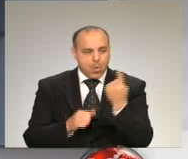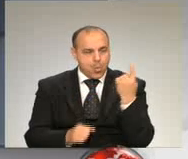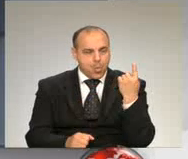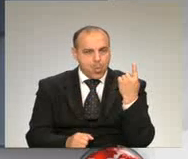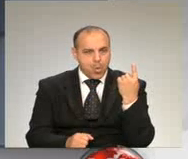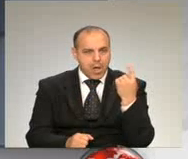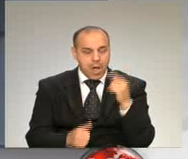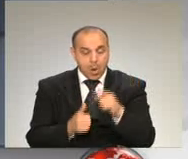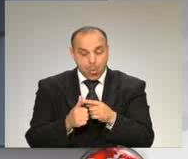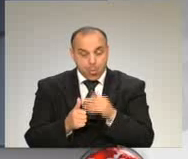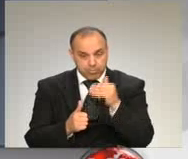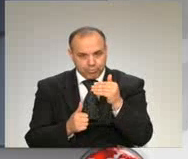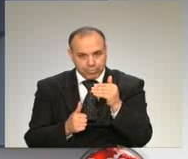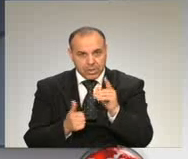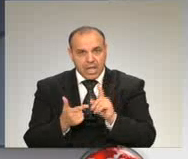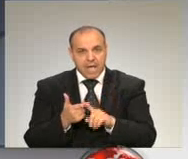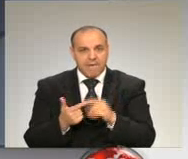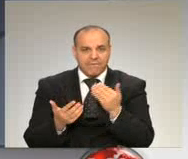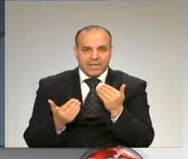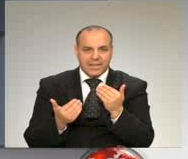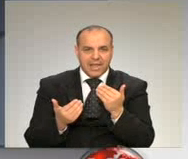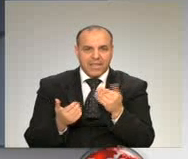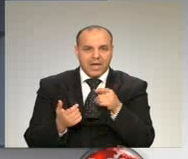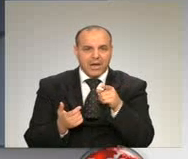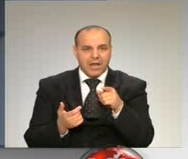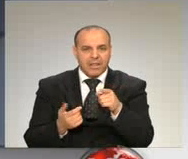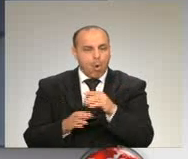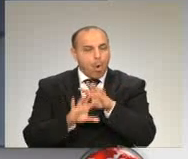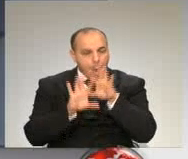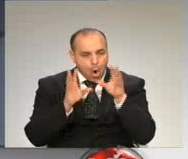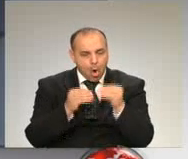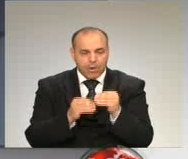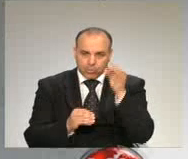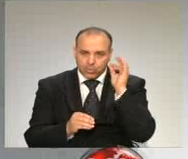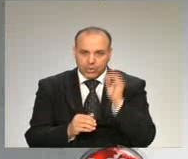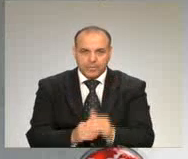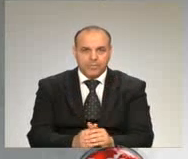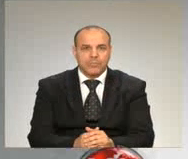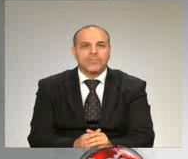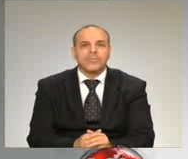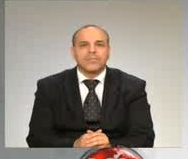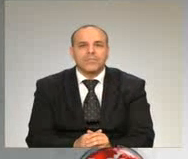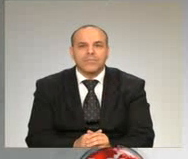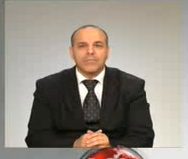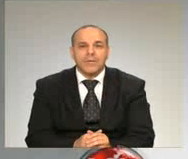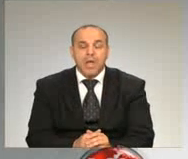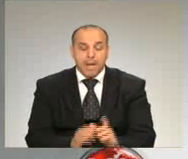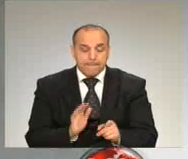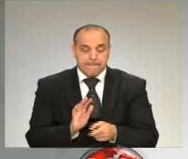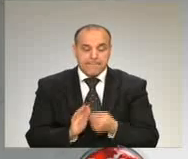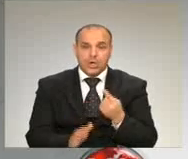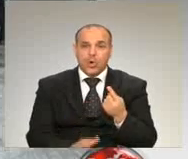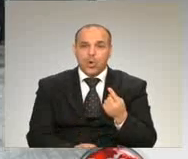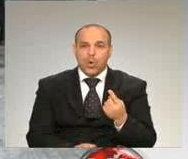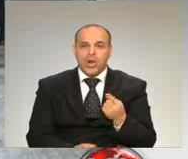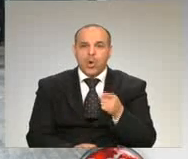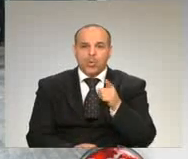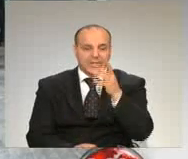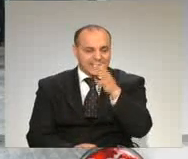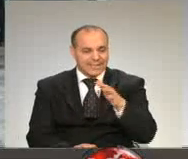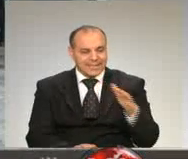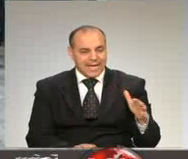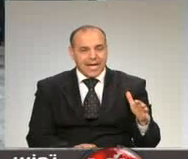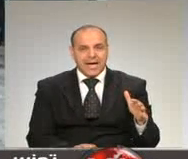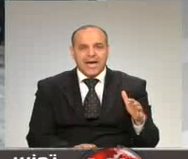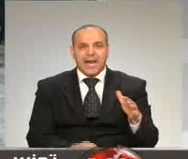في مرحلة أولى في انتظار أن يتم تعميمه. هي المرة الأولى التي يستغني فيها تلاميذ